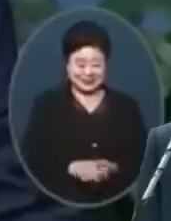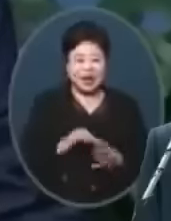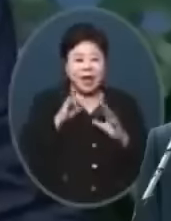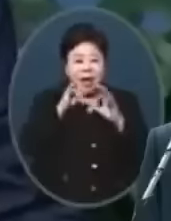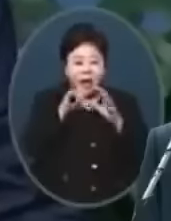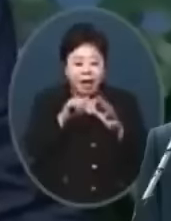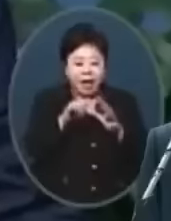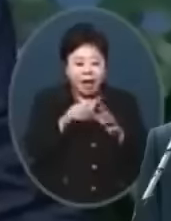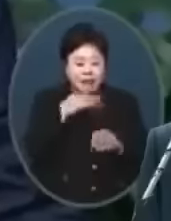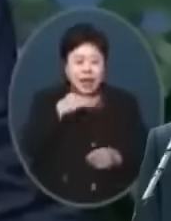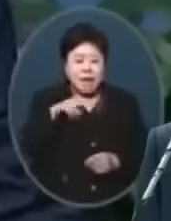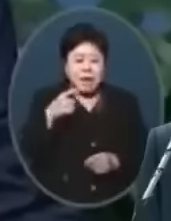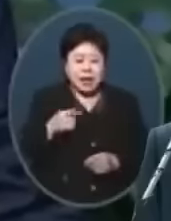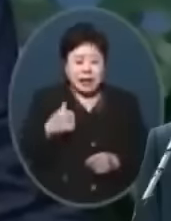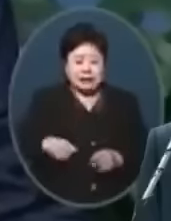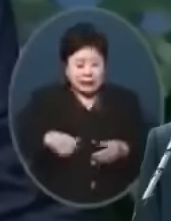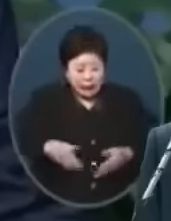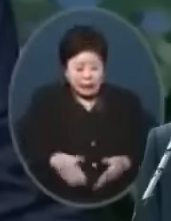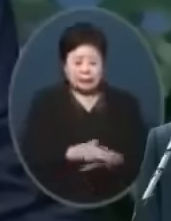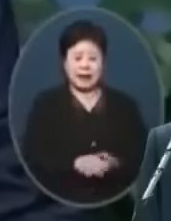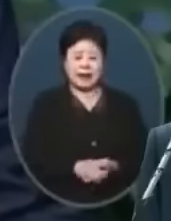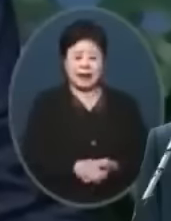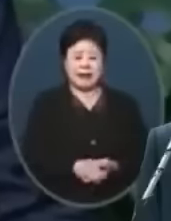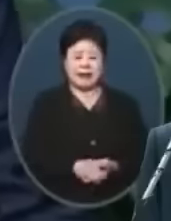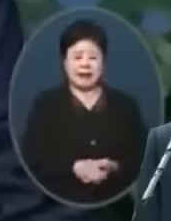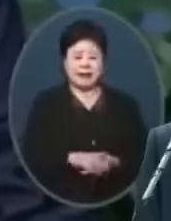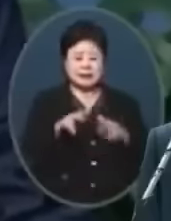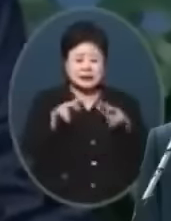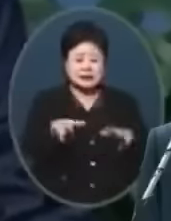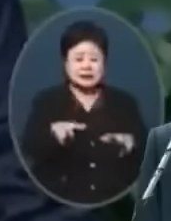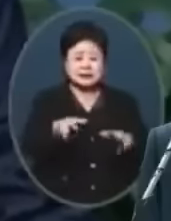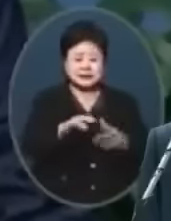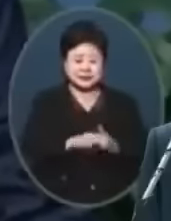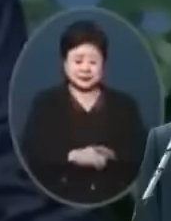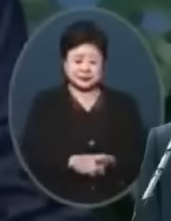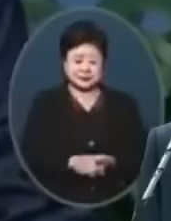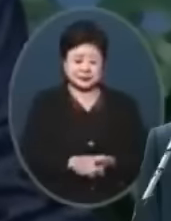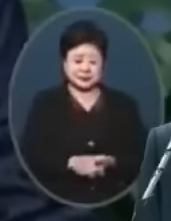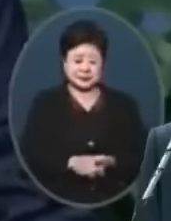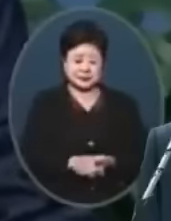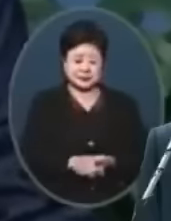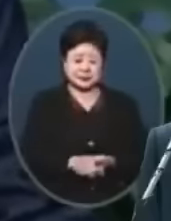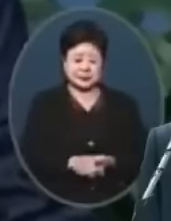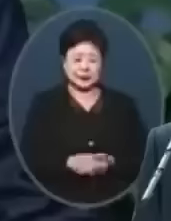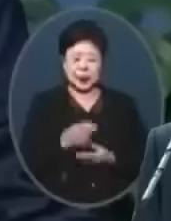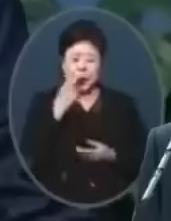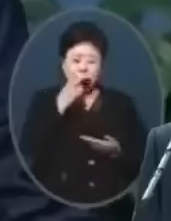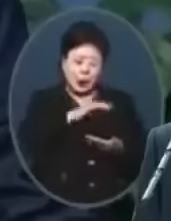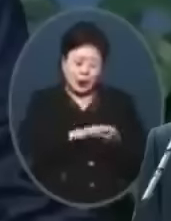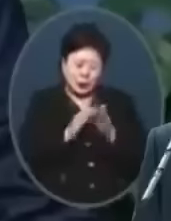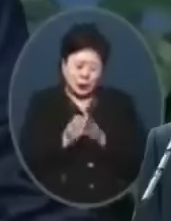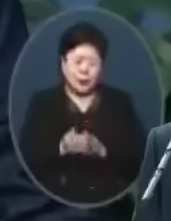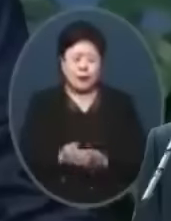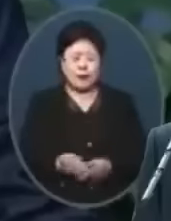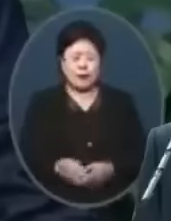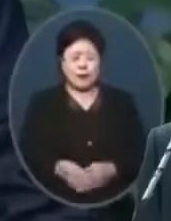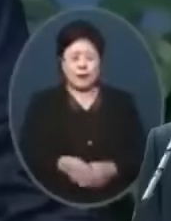세상에 100세 난 아들을 지금 초립동이 되어서 눈에 넣어도 아프지